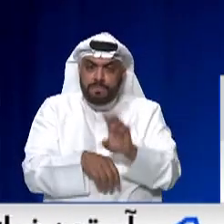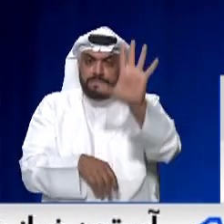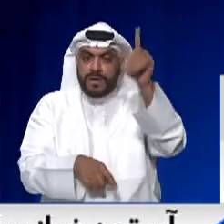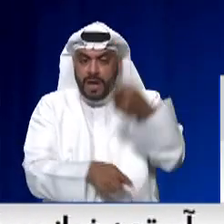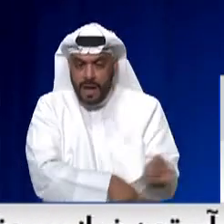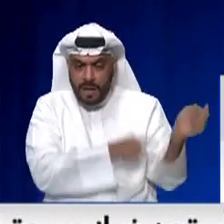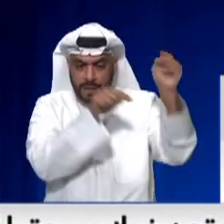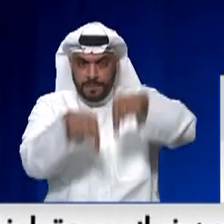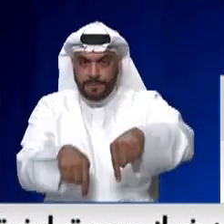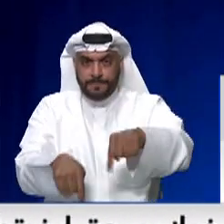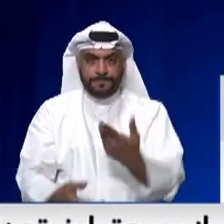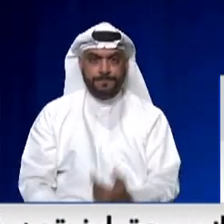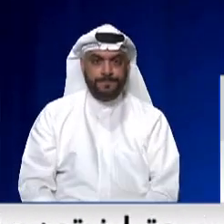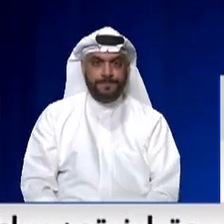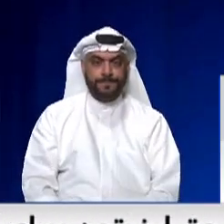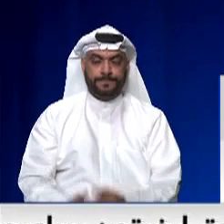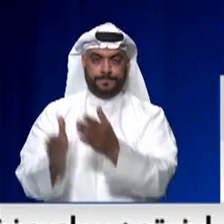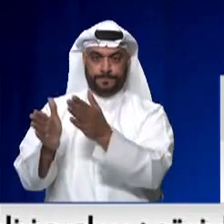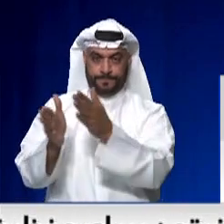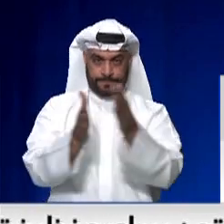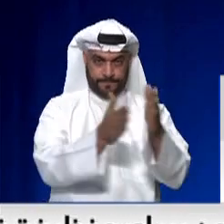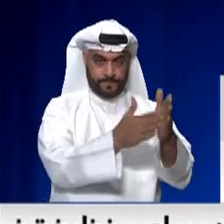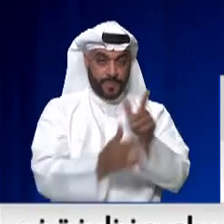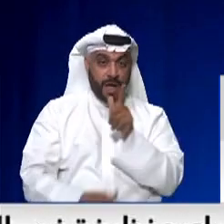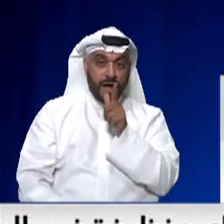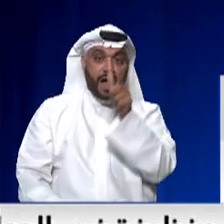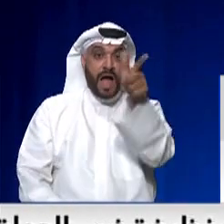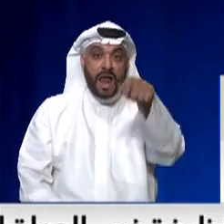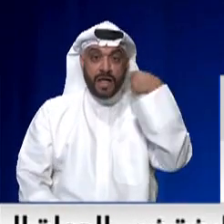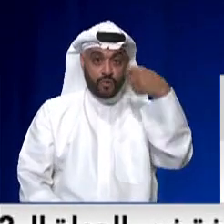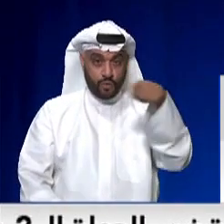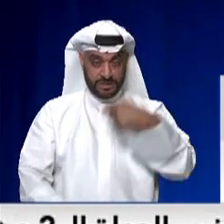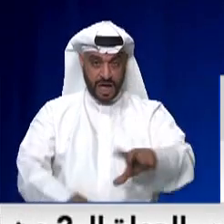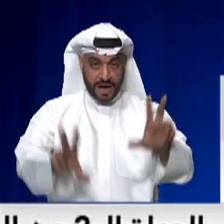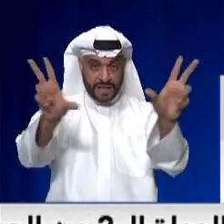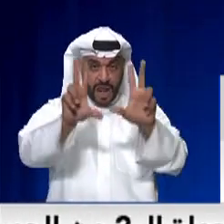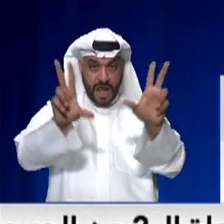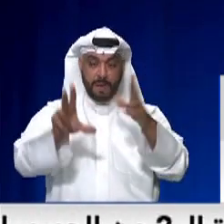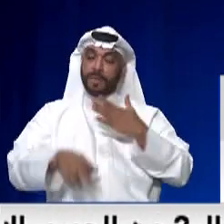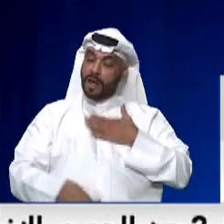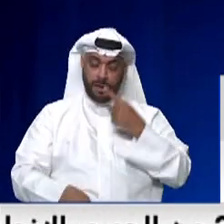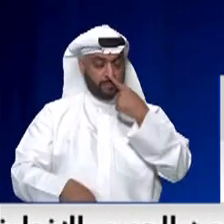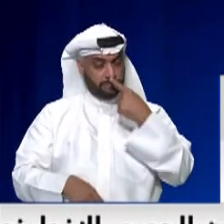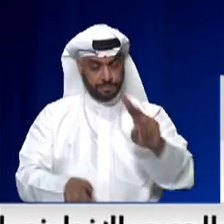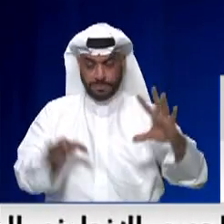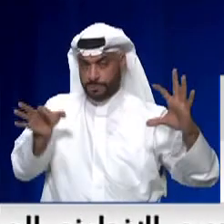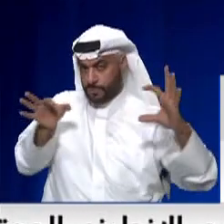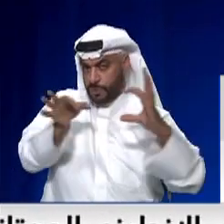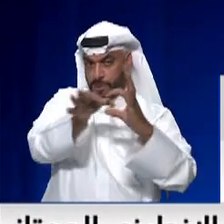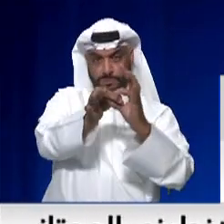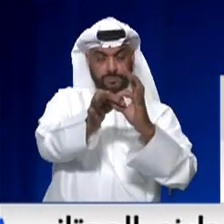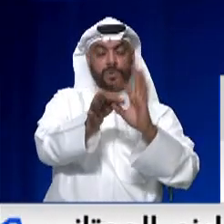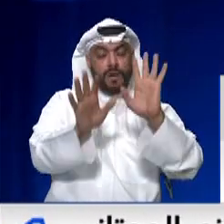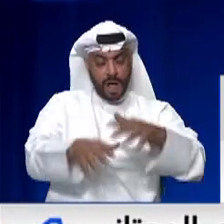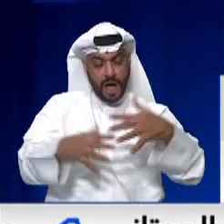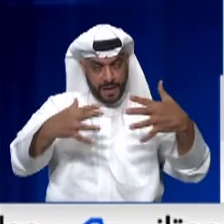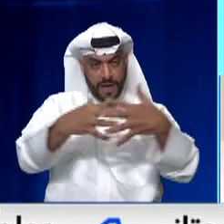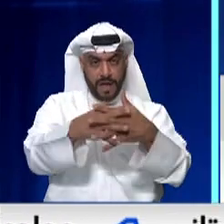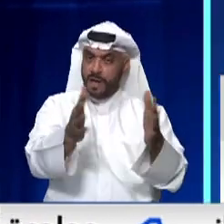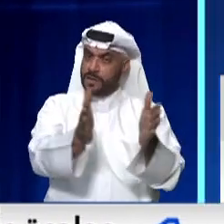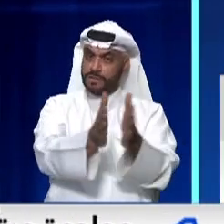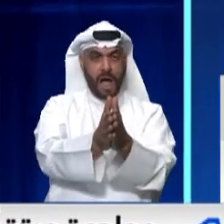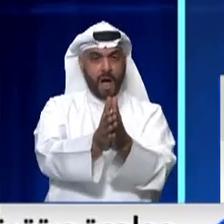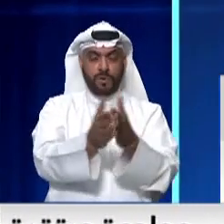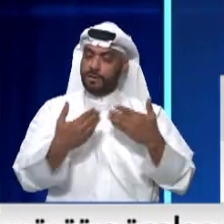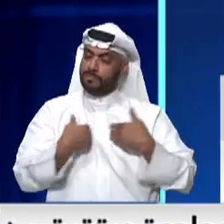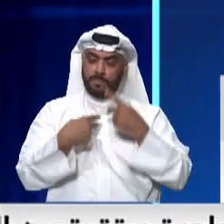التلفزيوني. وأخيرا ذكرت وزارة الإعلام أنه ومن باب استمرار التعاون وعدم حرمان المشاهدين من حقوقهم